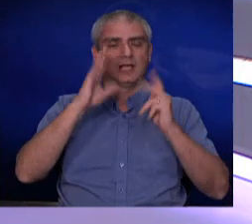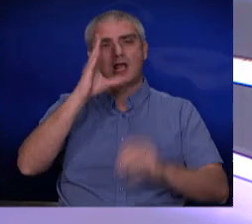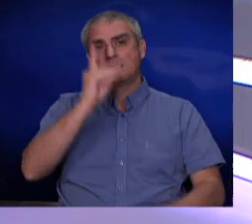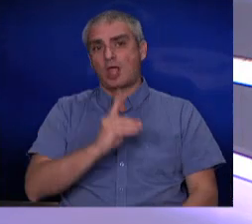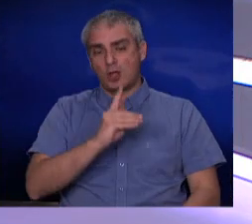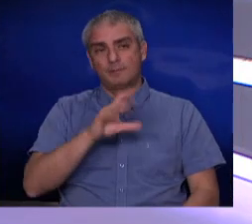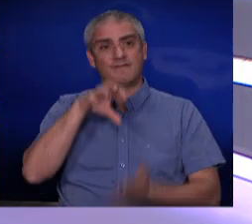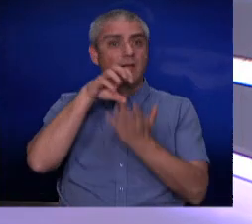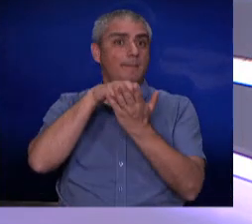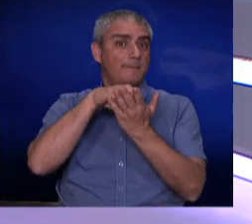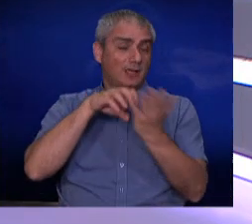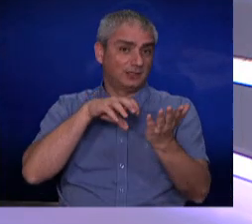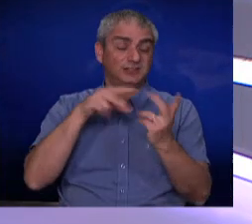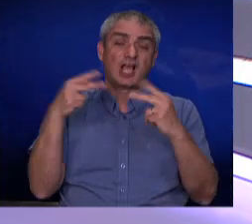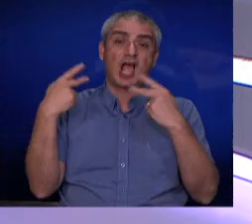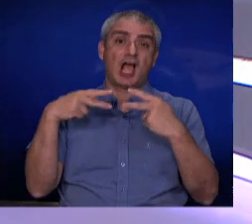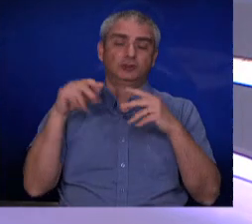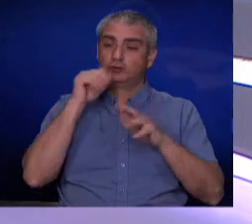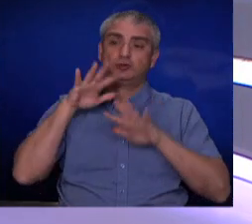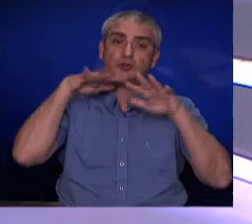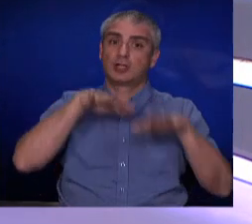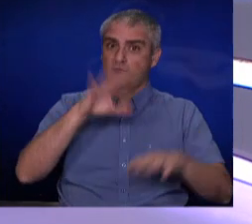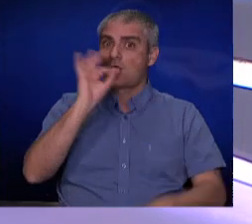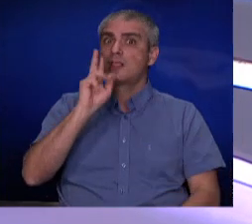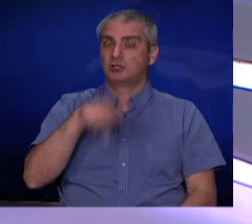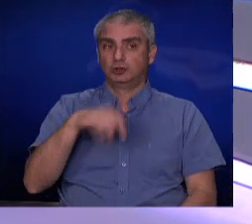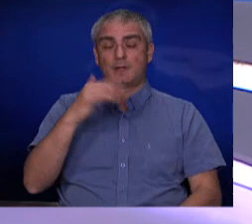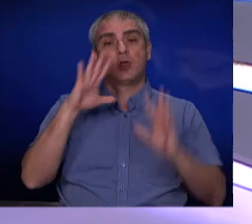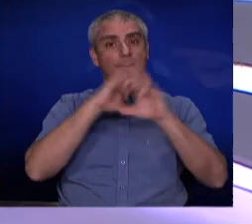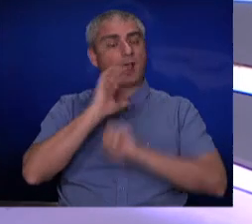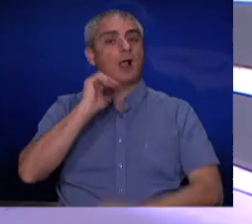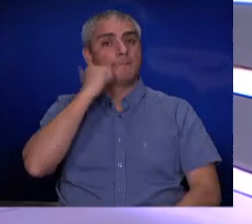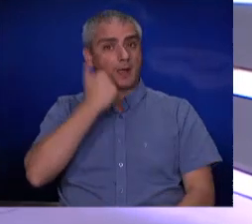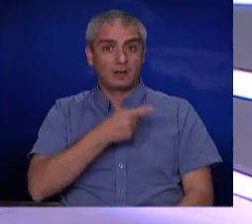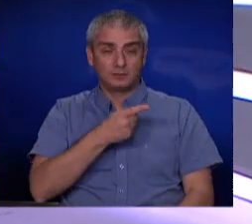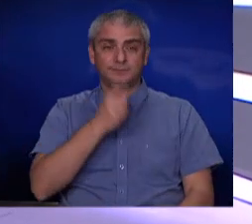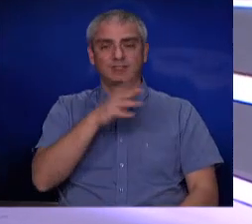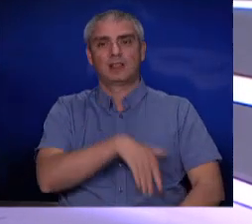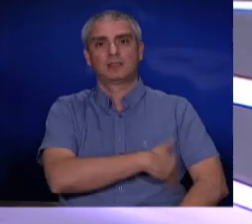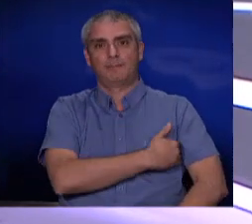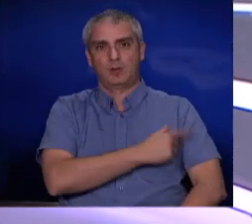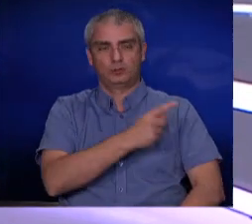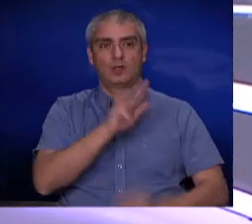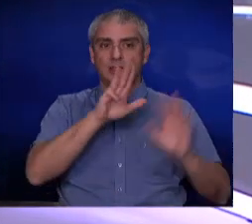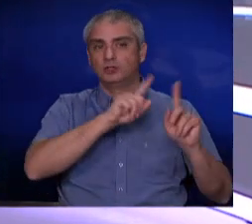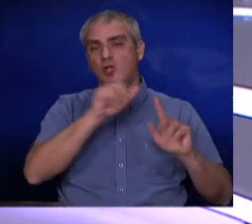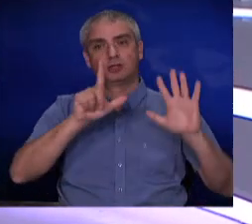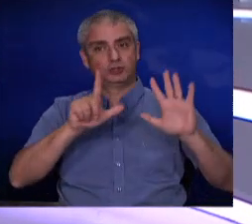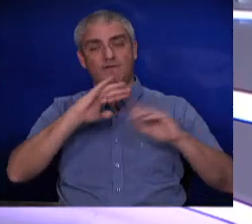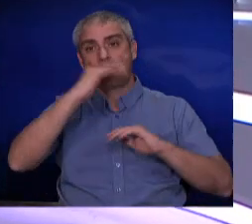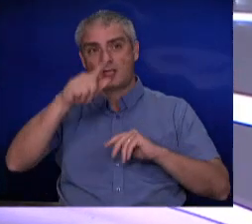הארץ ובמרכזה. חשש מפני שיטפונות עדיין קיים, גם הלילה, גם מחר. אלה הטמפרטורות, 9-7 מעלות